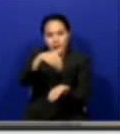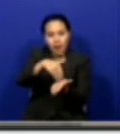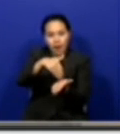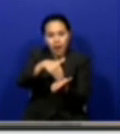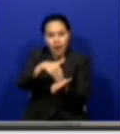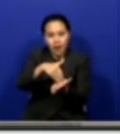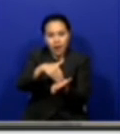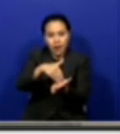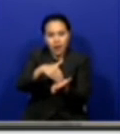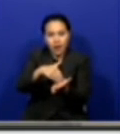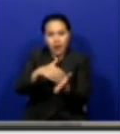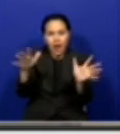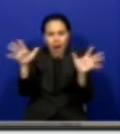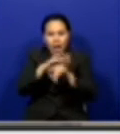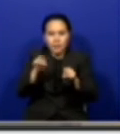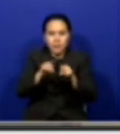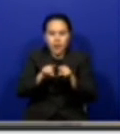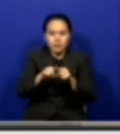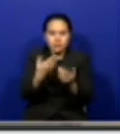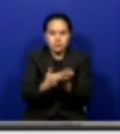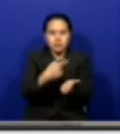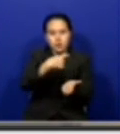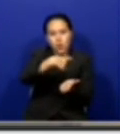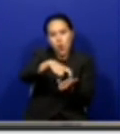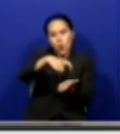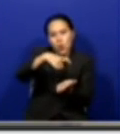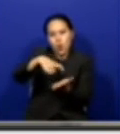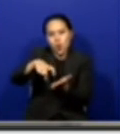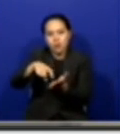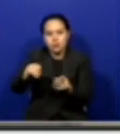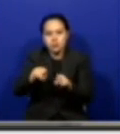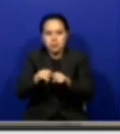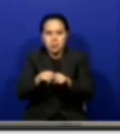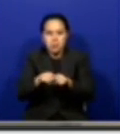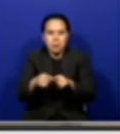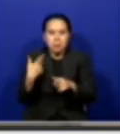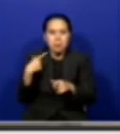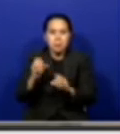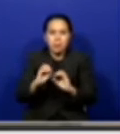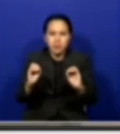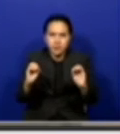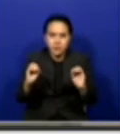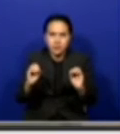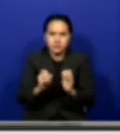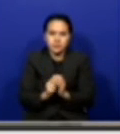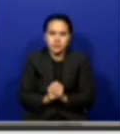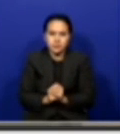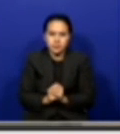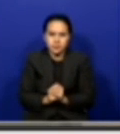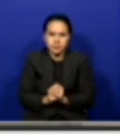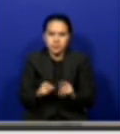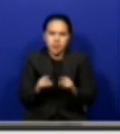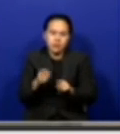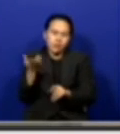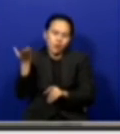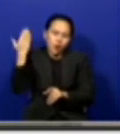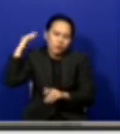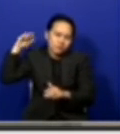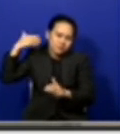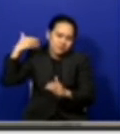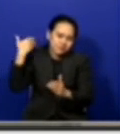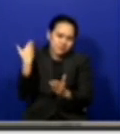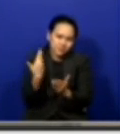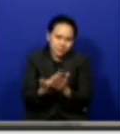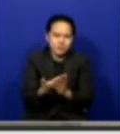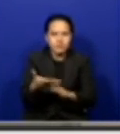เป็นการโอนเงินงบประมาณแบบเคยตัวเคยชินอย่างที่เคยปฏิบัติกันมาตลอดตั้งแ